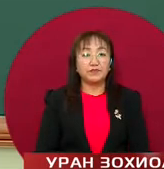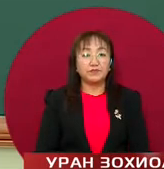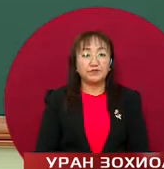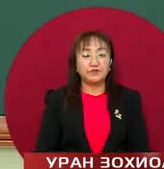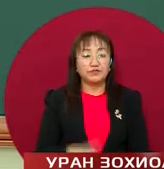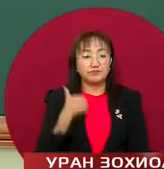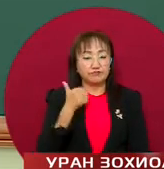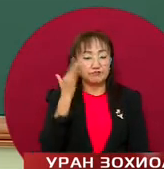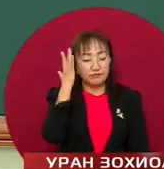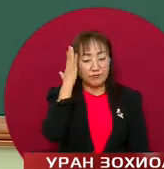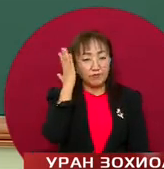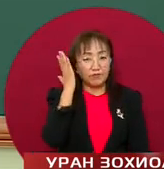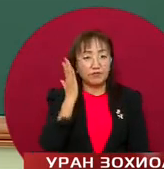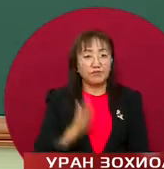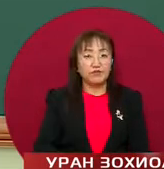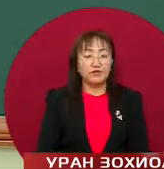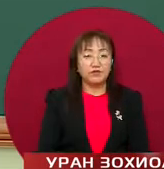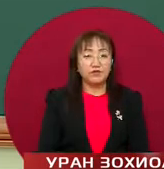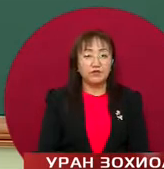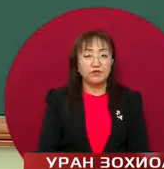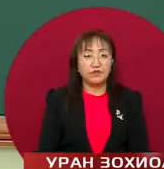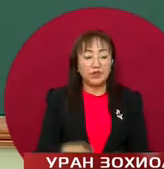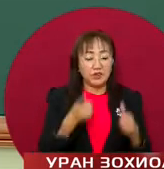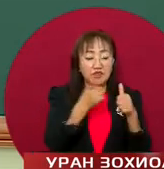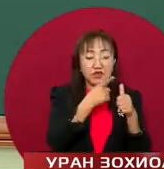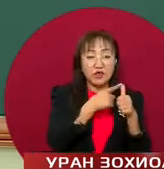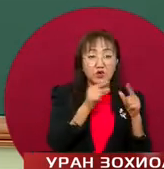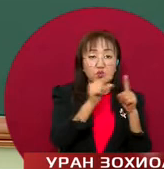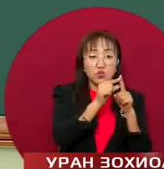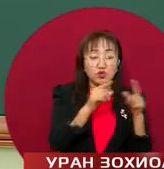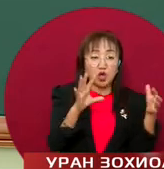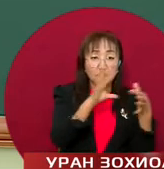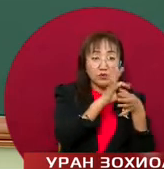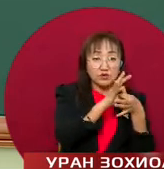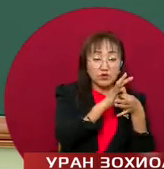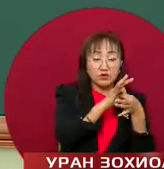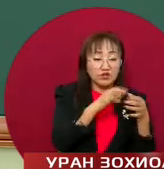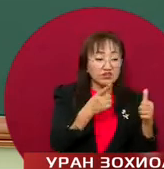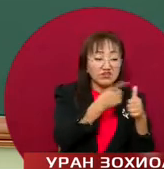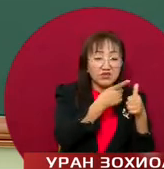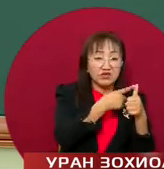Сайтар тунгаан бодорой. За нэр үгтэй холбогдчихвол нэрийн адилтгал.